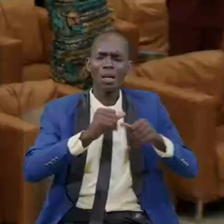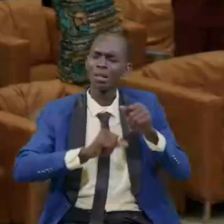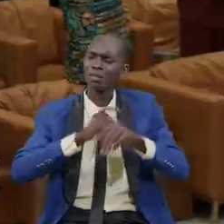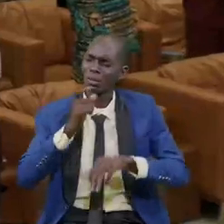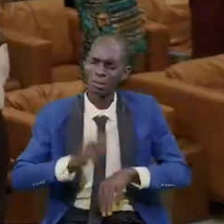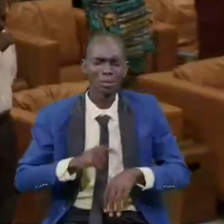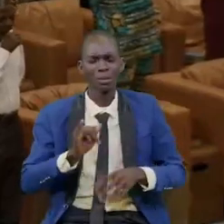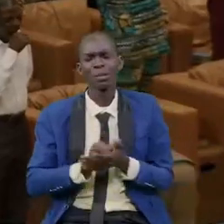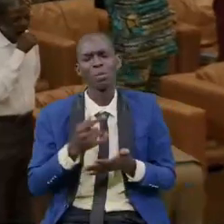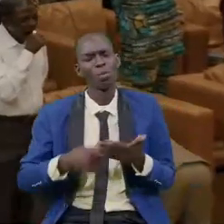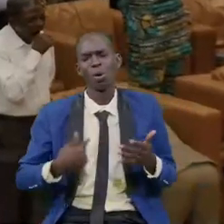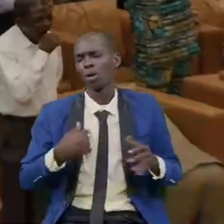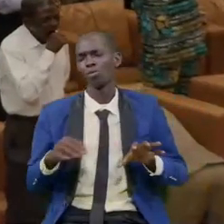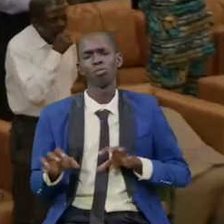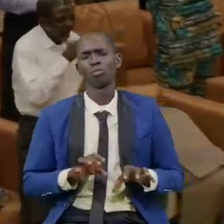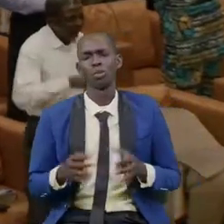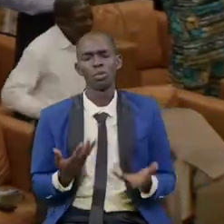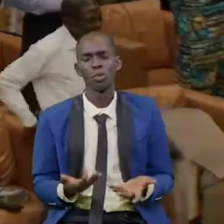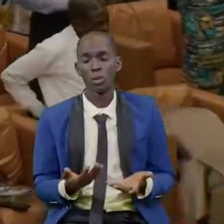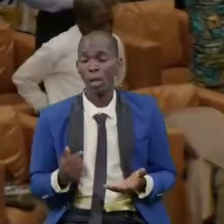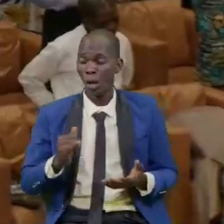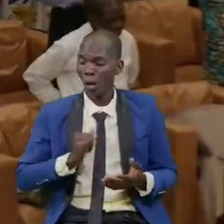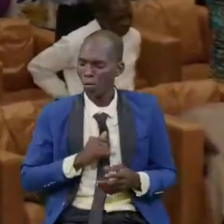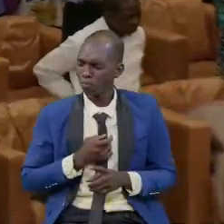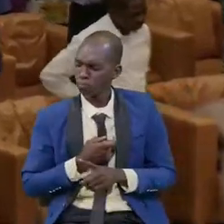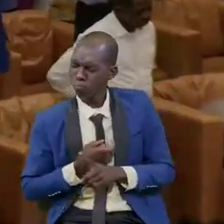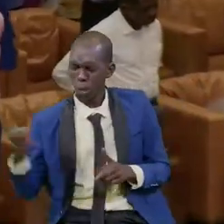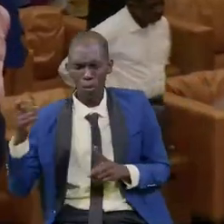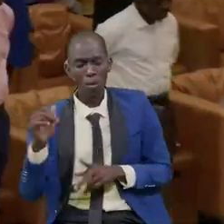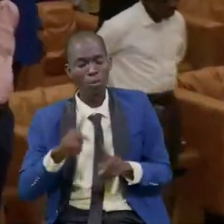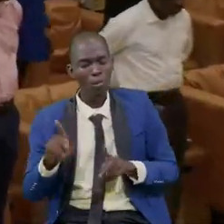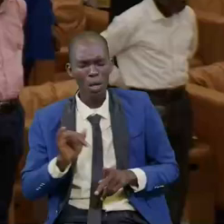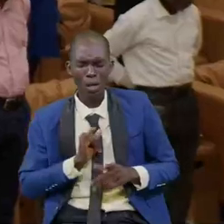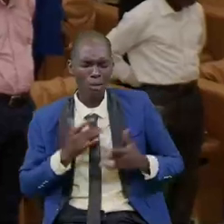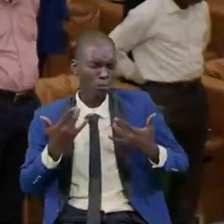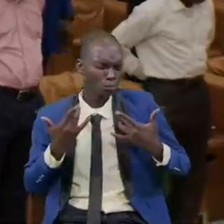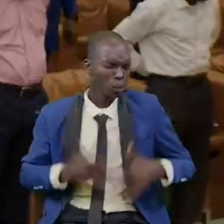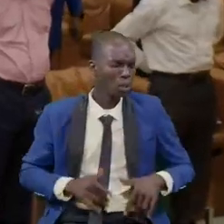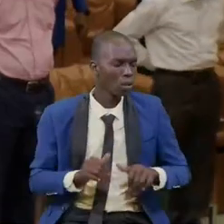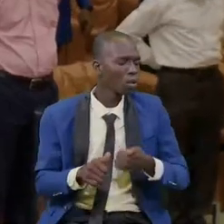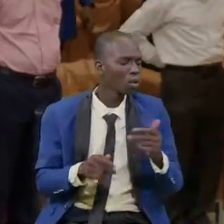juger. Et on blesse les autres. On détruit les autres.